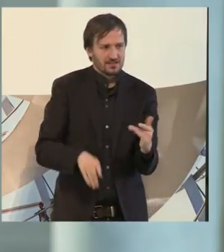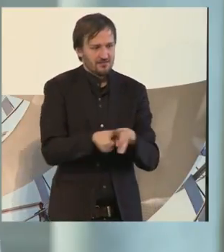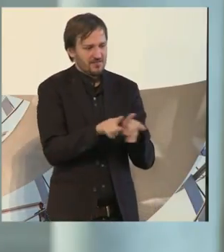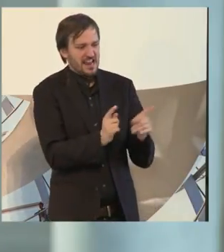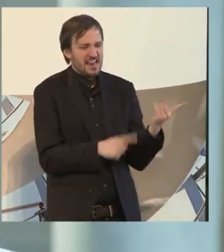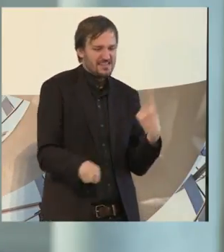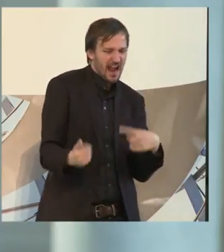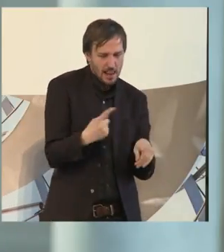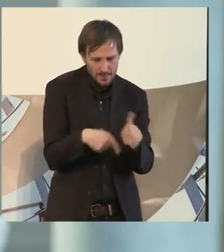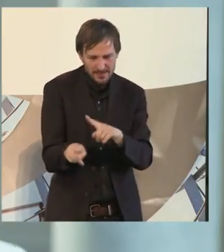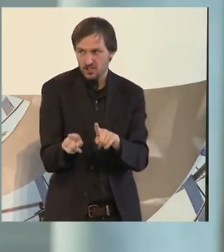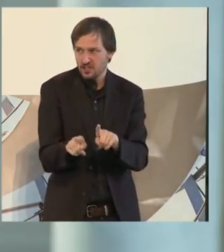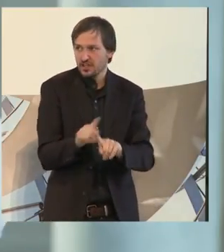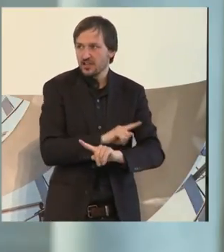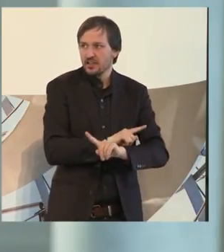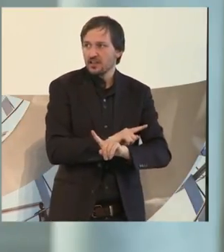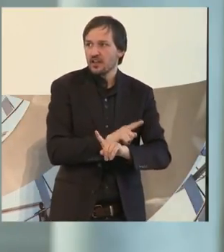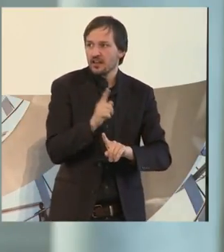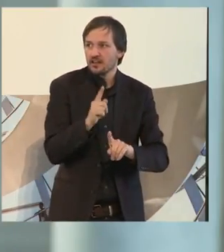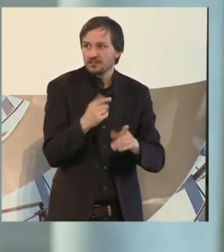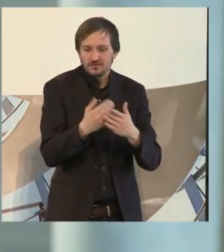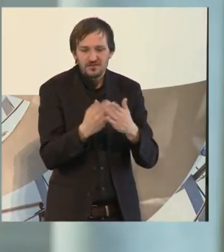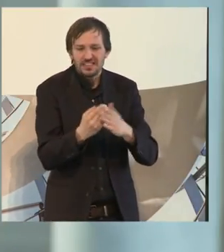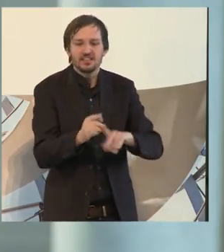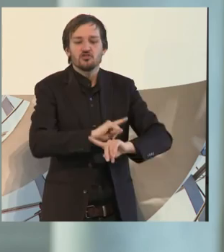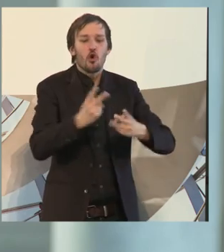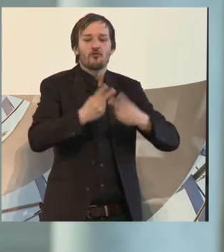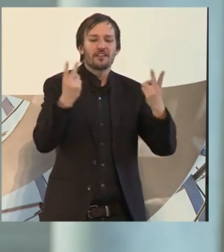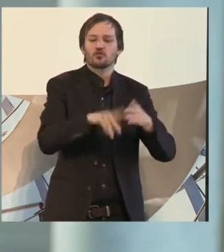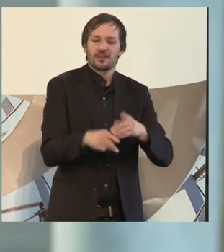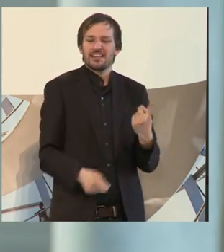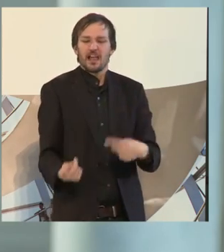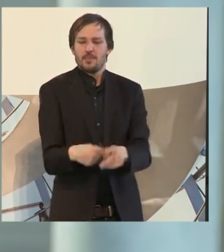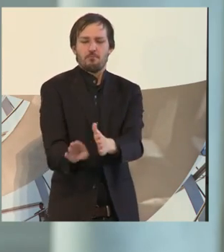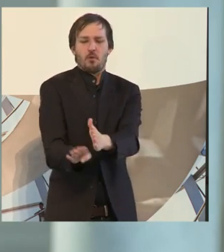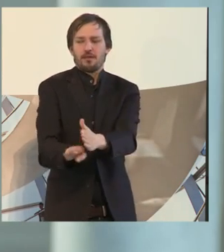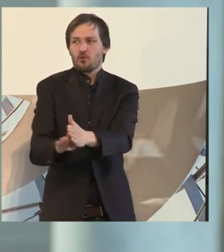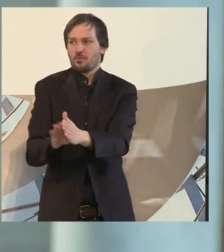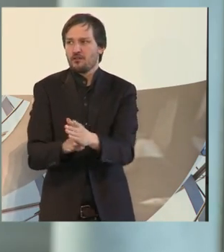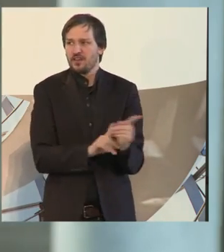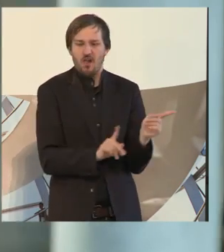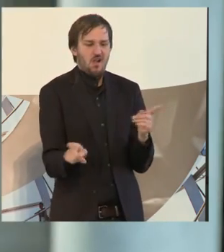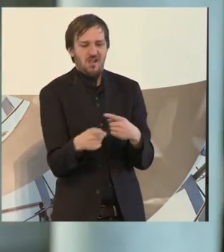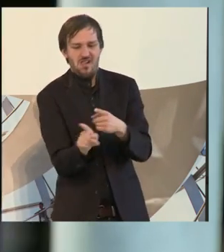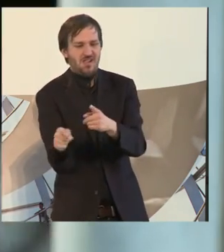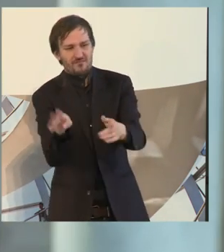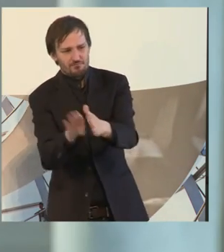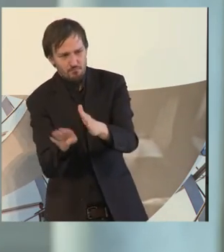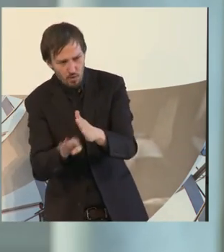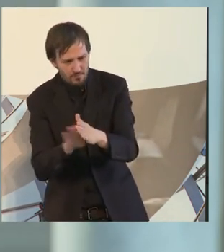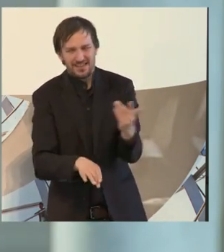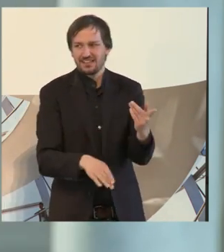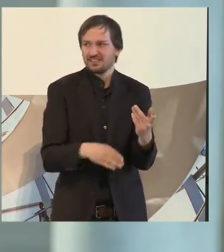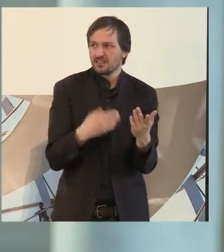hinterhältigerweise, als wenn sie oft gar nicht wehren können dagegen. Das wird so hinterhältig manchmal gemacht und dann, wenn